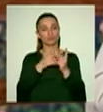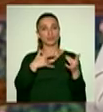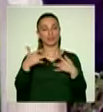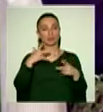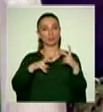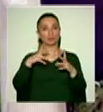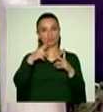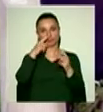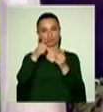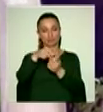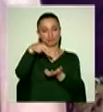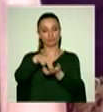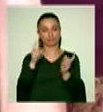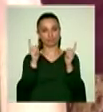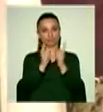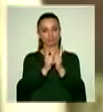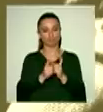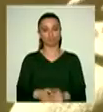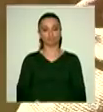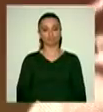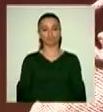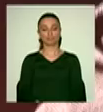დავურეკე და შევხვდით თეატრალურ უნივერსიტეტთან.